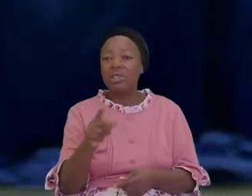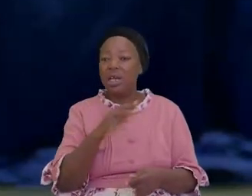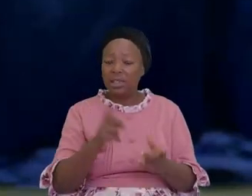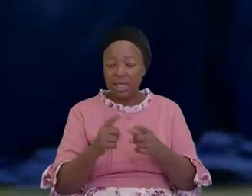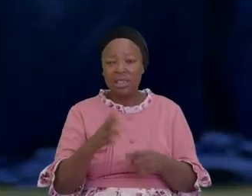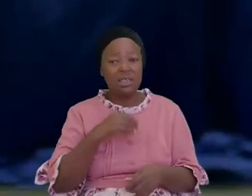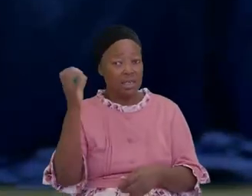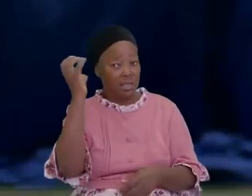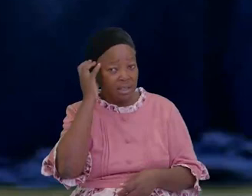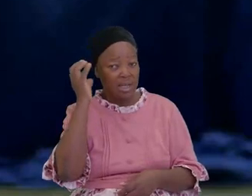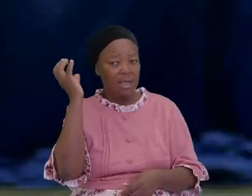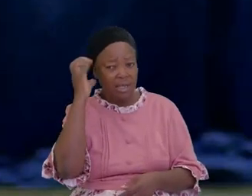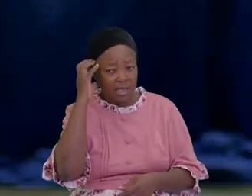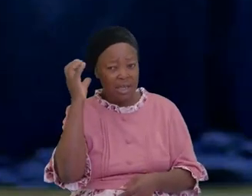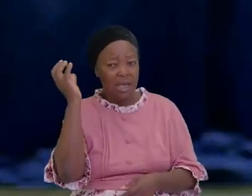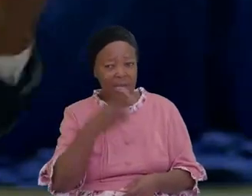j'ai écouté.